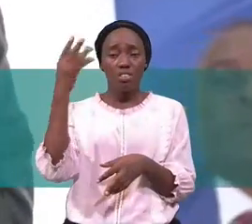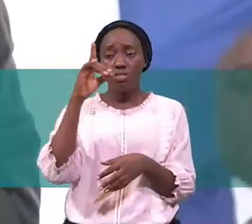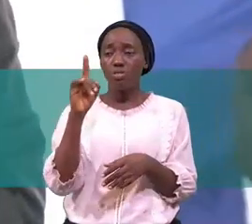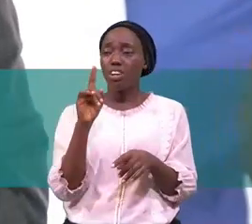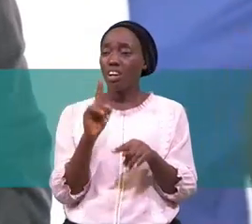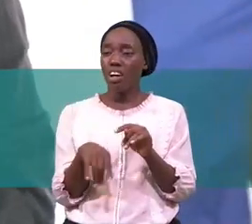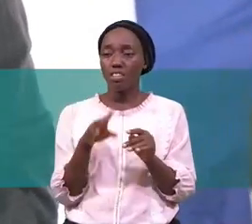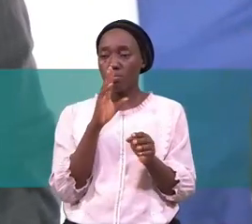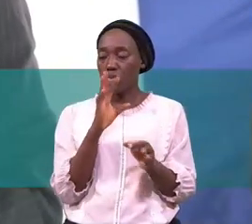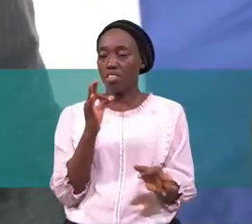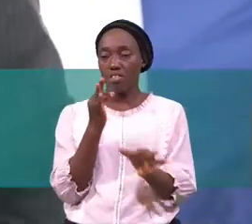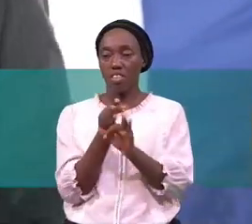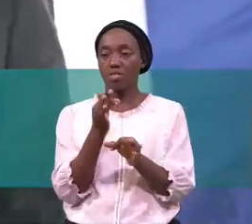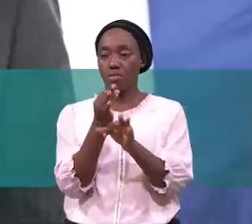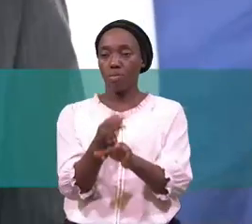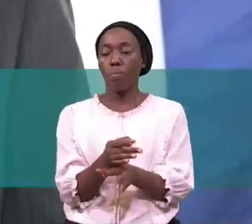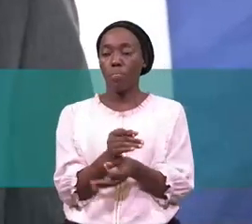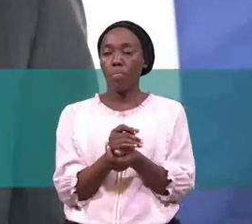Et sans la grâce, on ne pouvait pas être fidèle.